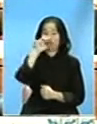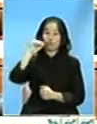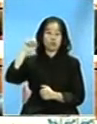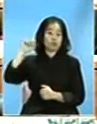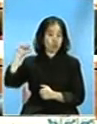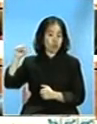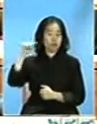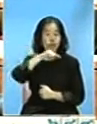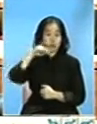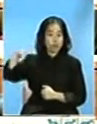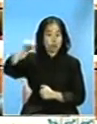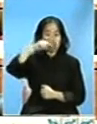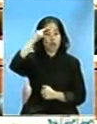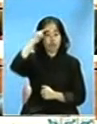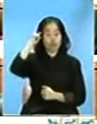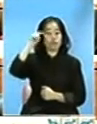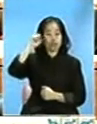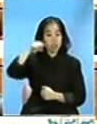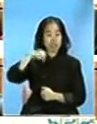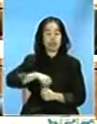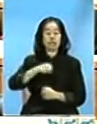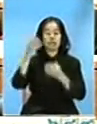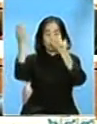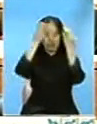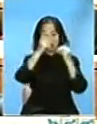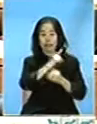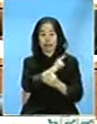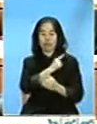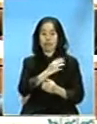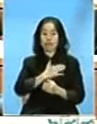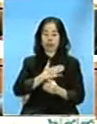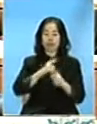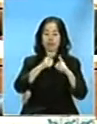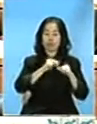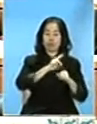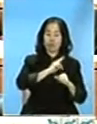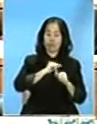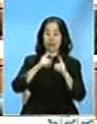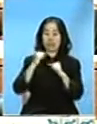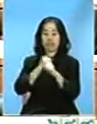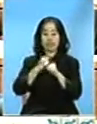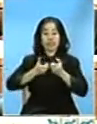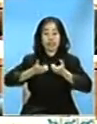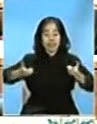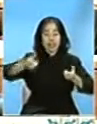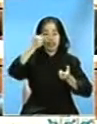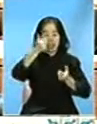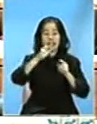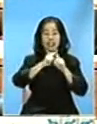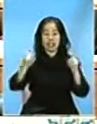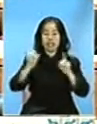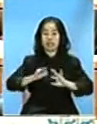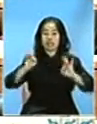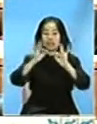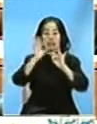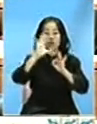ทุกท่านทราบหน้าที่และสามารถแบ่งแยกเรื่องส่วนตัวกับเรื่องงานออกจากกันได้ดังนั้นจึงไม่จำเป็นต้องไป